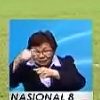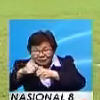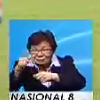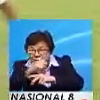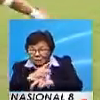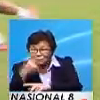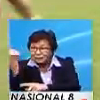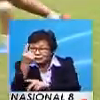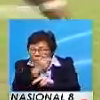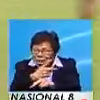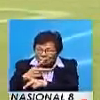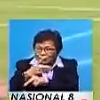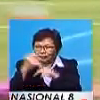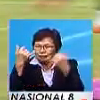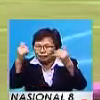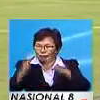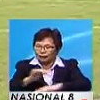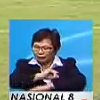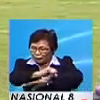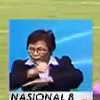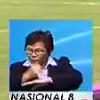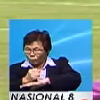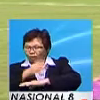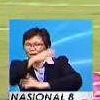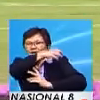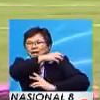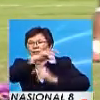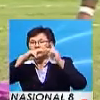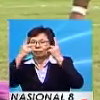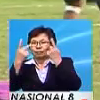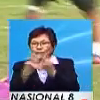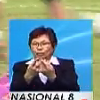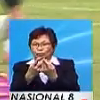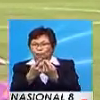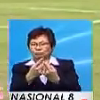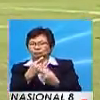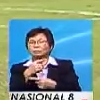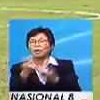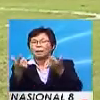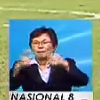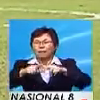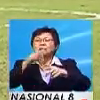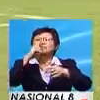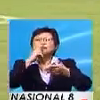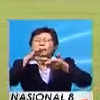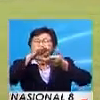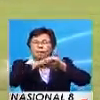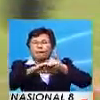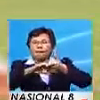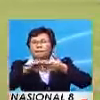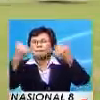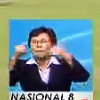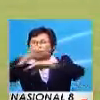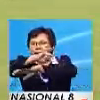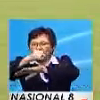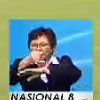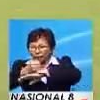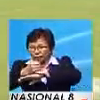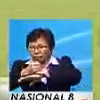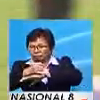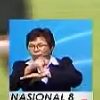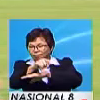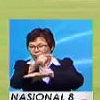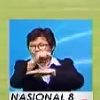berwaspada dengan tonggak import lawan bagi Kapten pasukan juzaili samon insident KAD merah ke atas pemain import mereka Mato